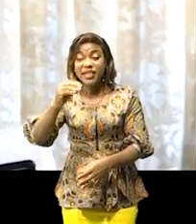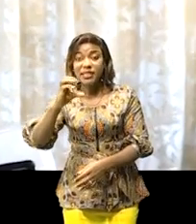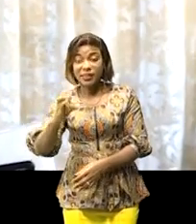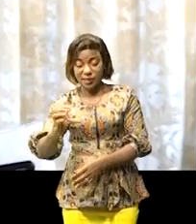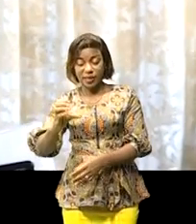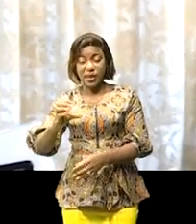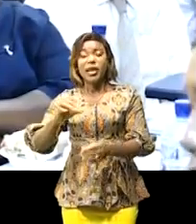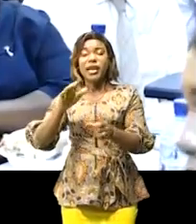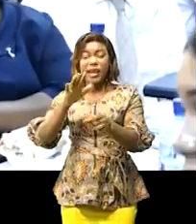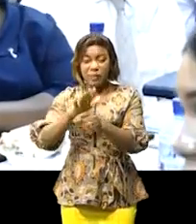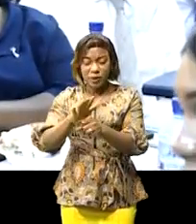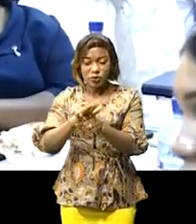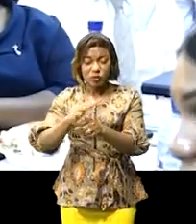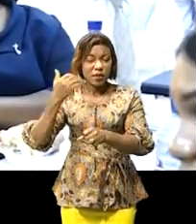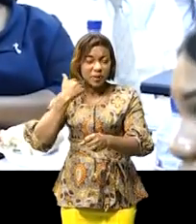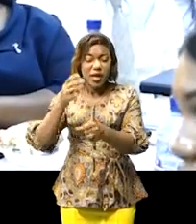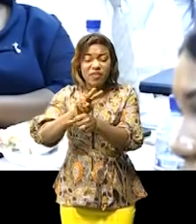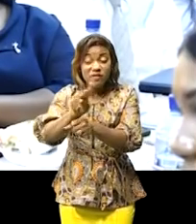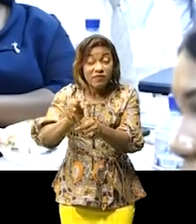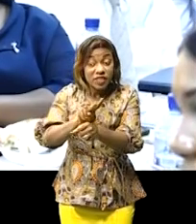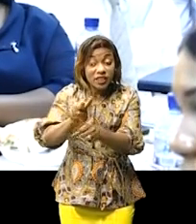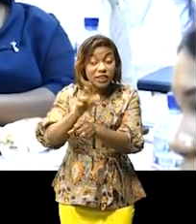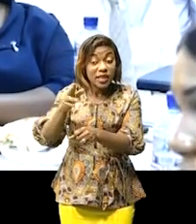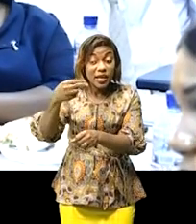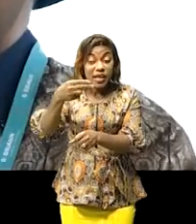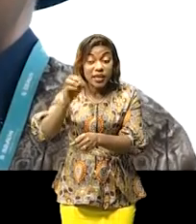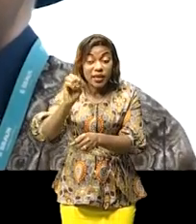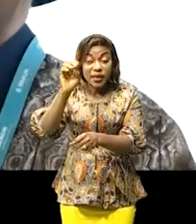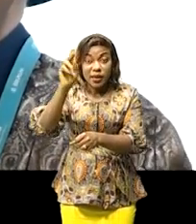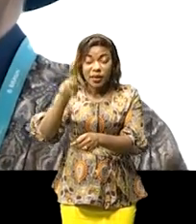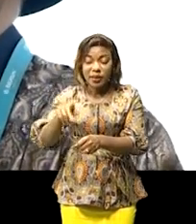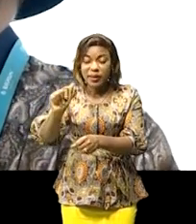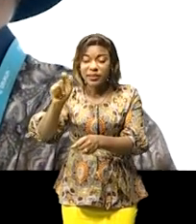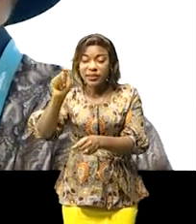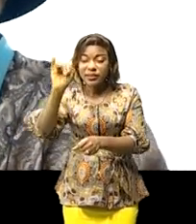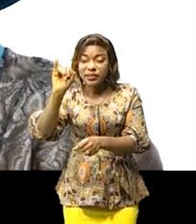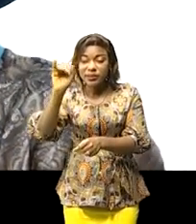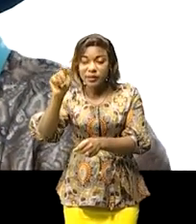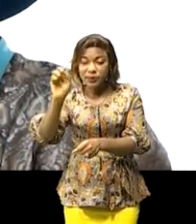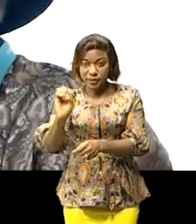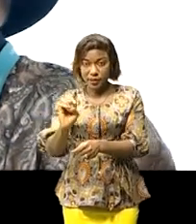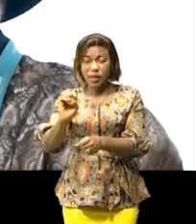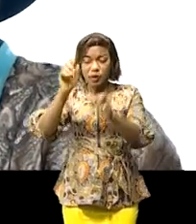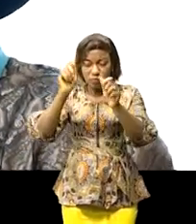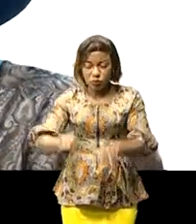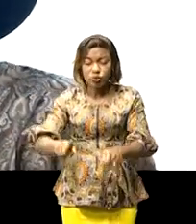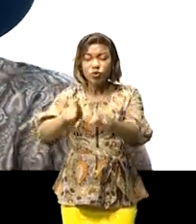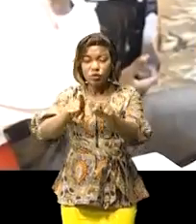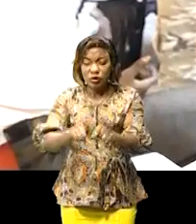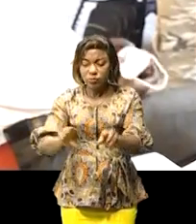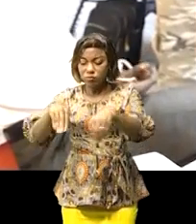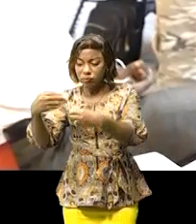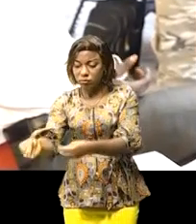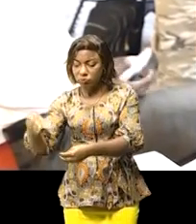de ces virus développent une maladie hépatique mortelle ou cancer du foie et peuvent, dans certains cas, transmettre l'infection à d'autres